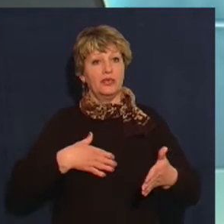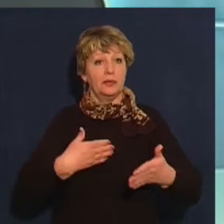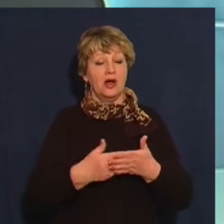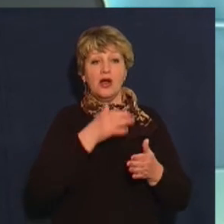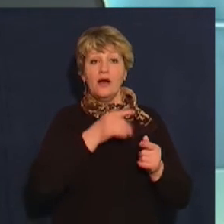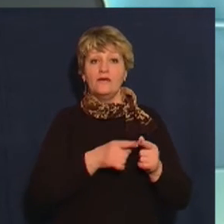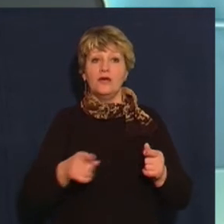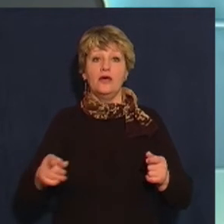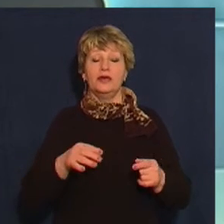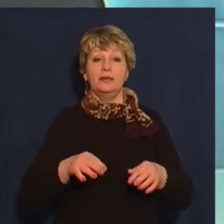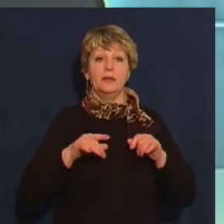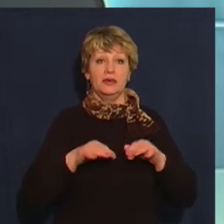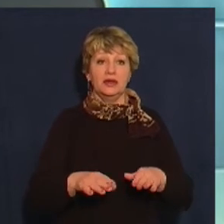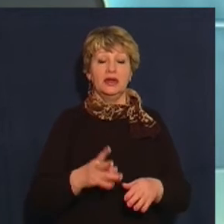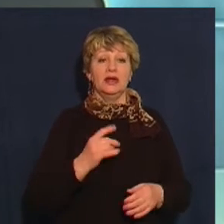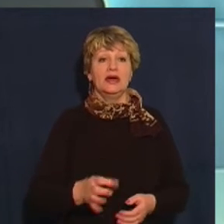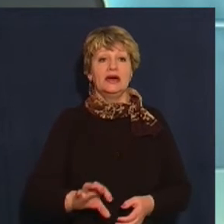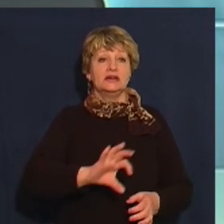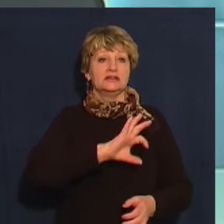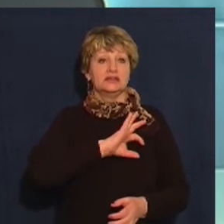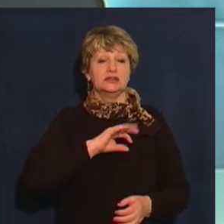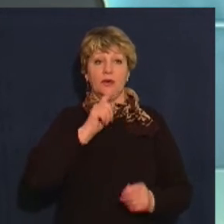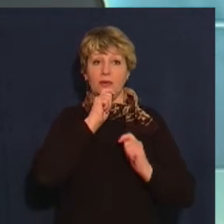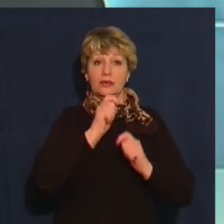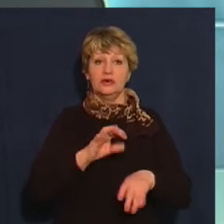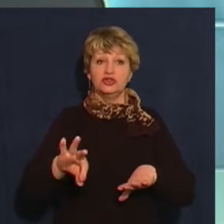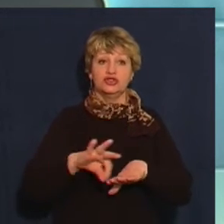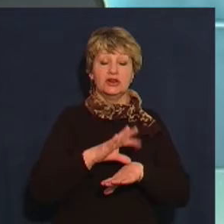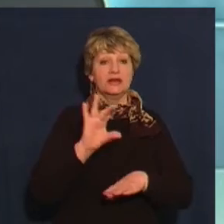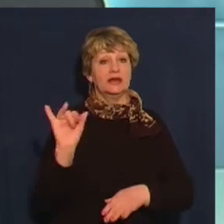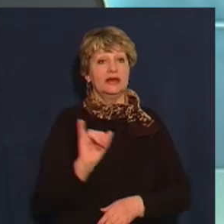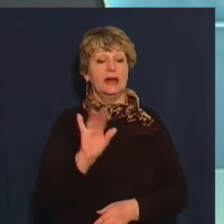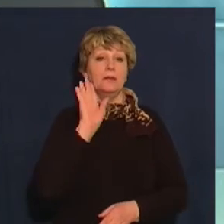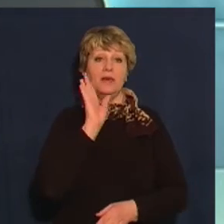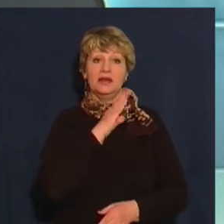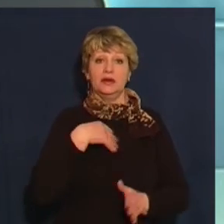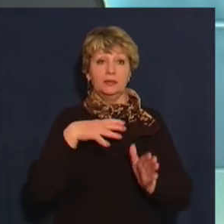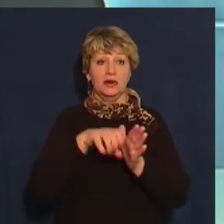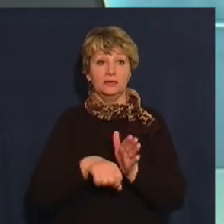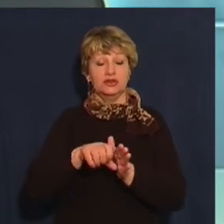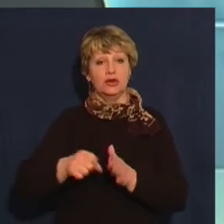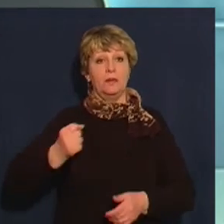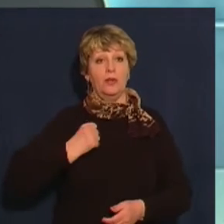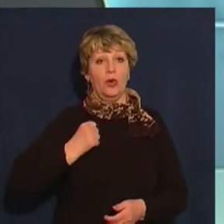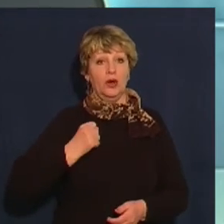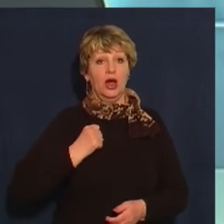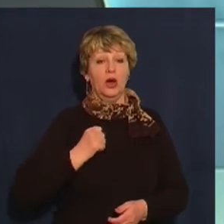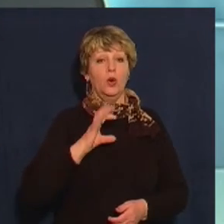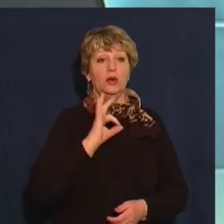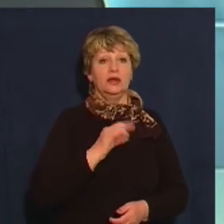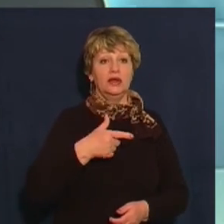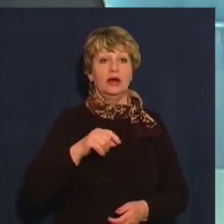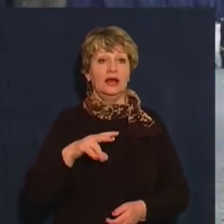час урочистостей нагрудні знаки вручили дружині та матері загиблих бійців Олені Ложешніковій та Олені